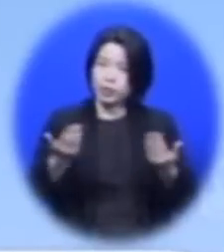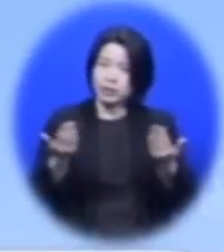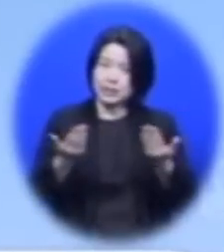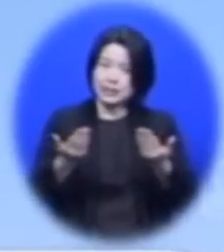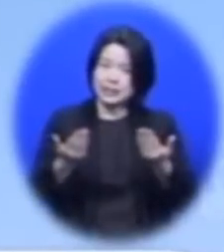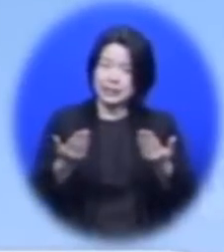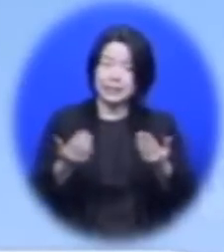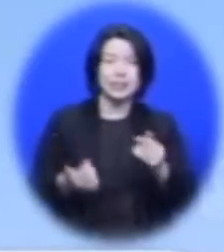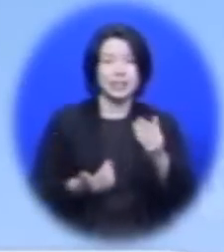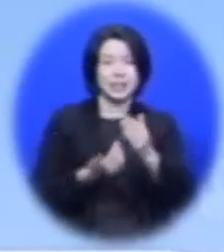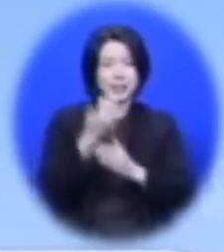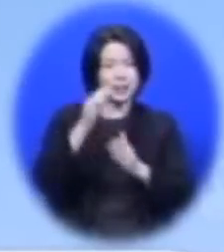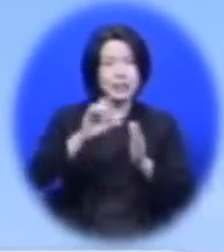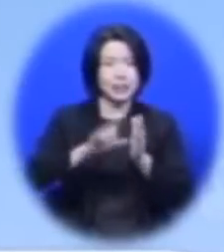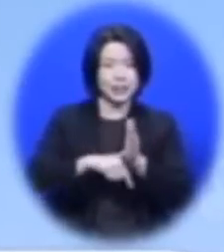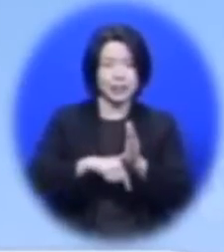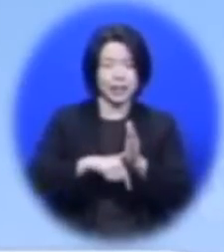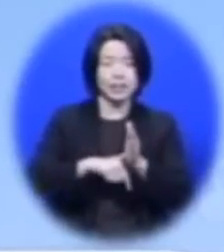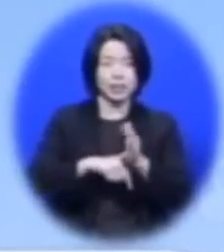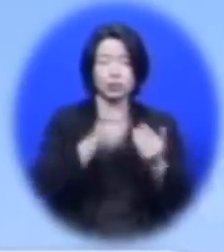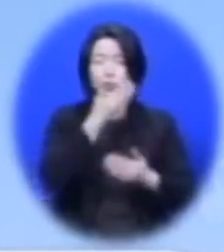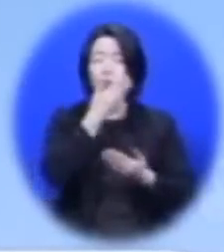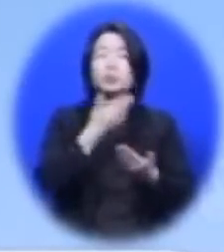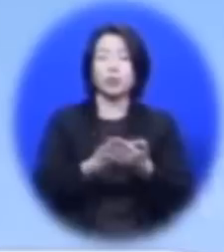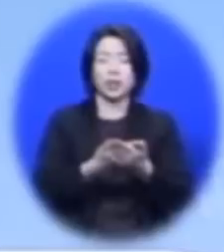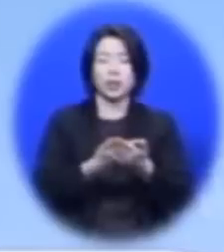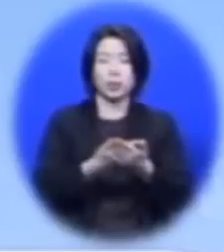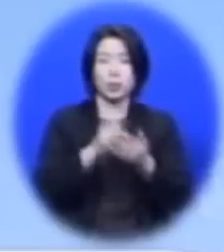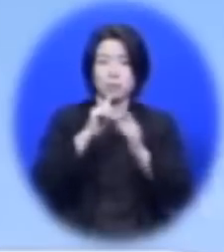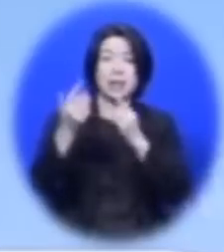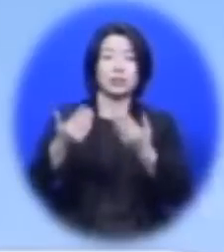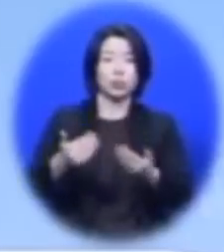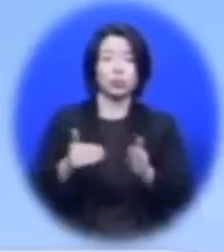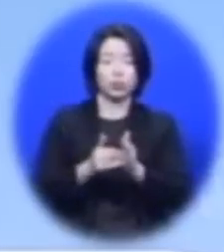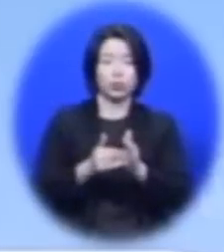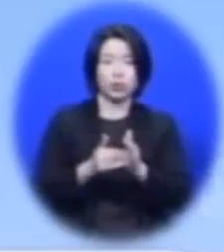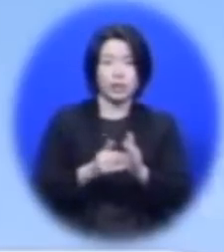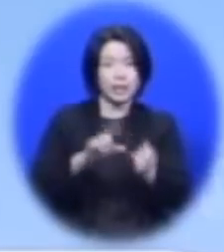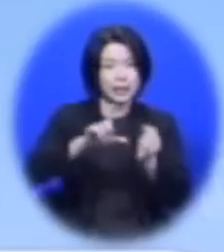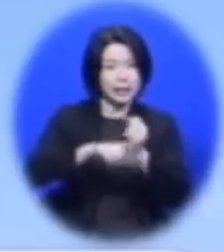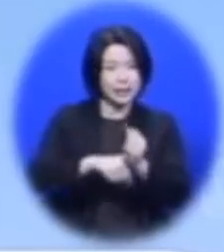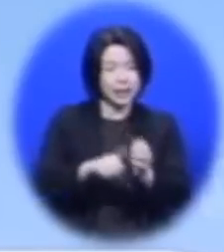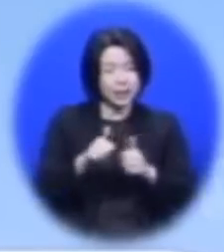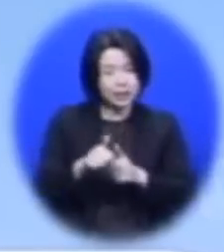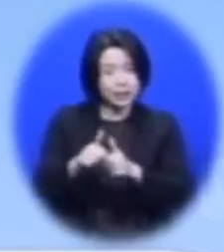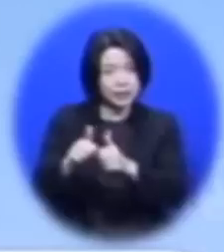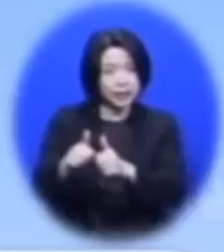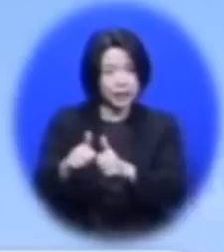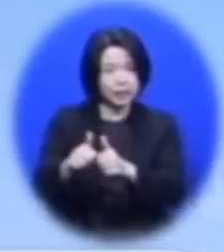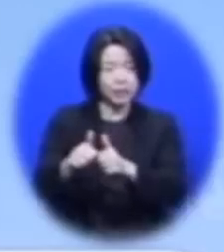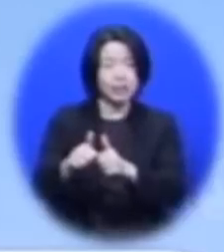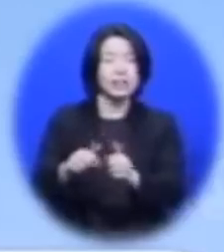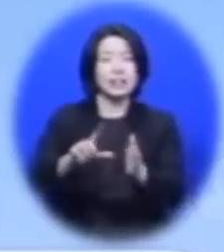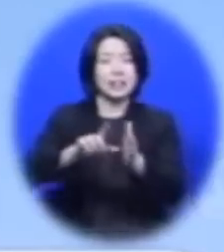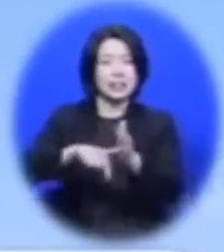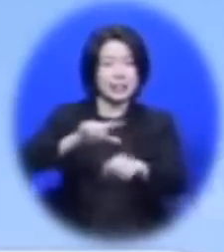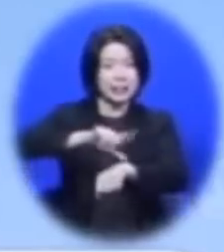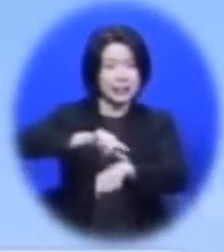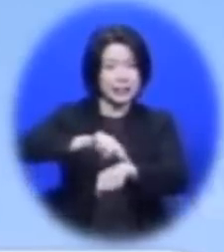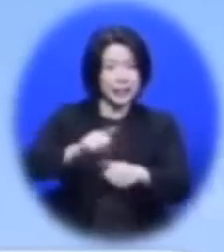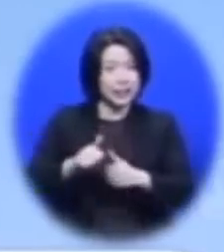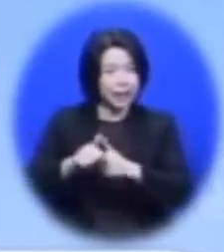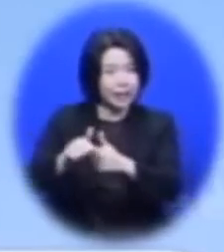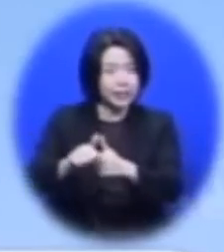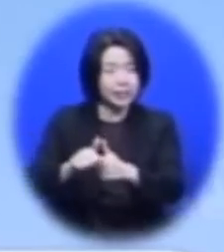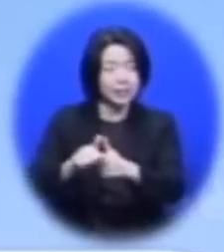시계가 시간이 중요하다고 이런 시계를 따져서 따지는 이 시계 시간과 의미